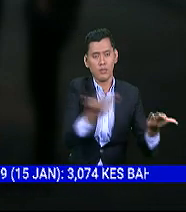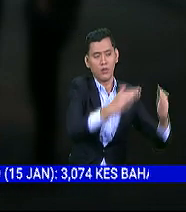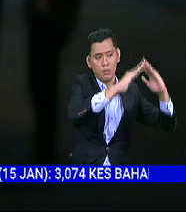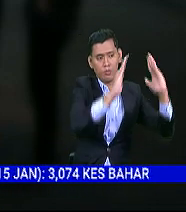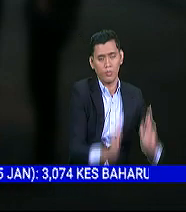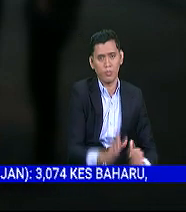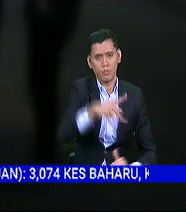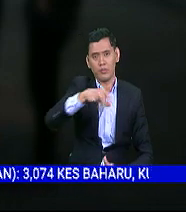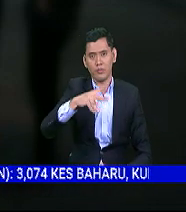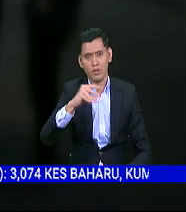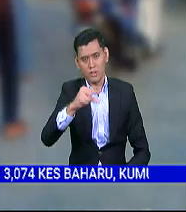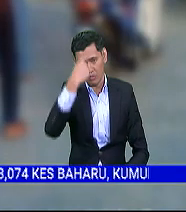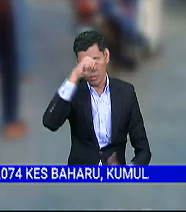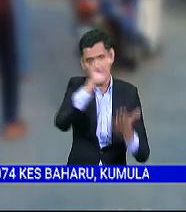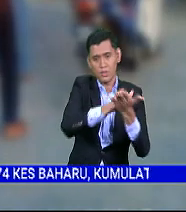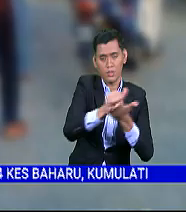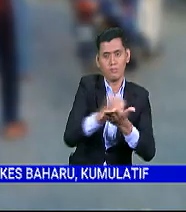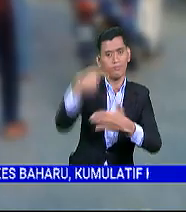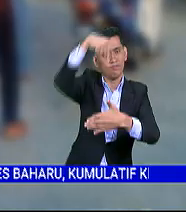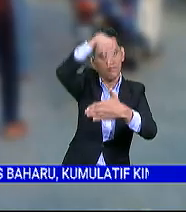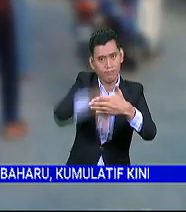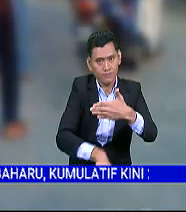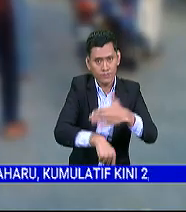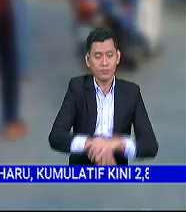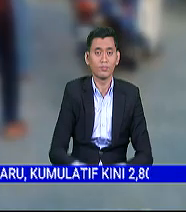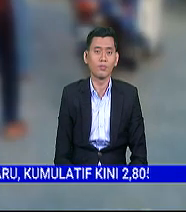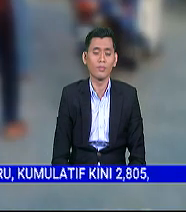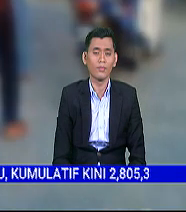Pendang untuk siasatan lanjut.